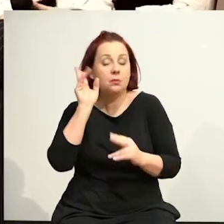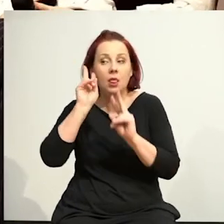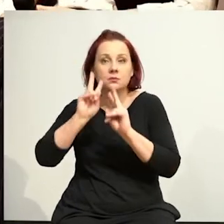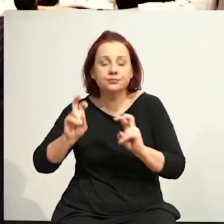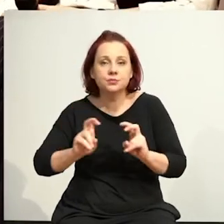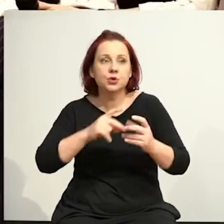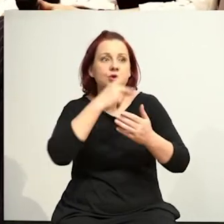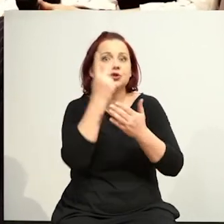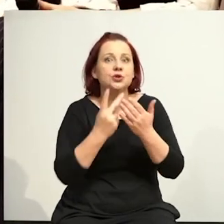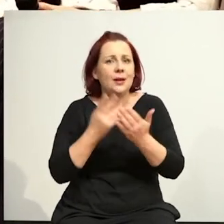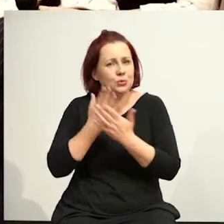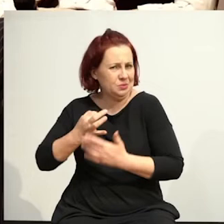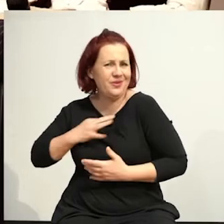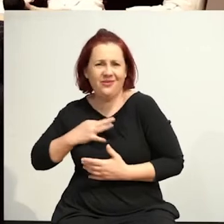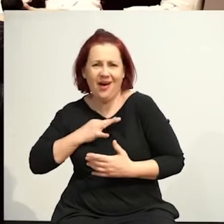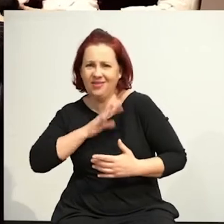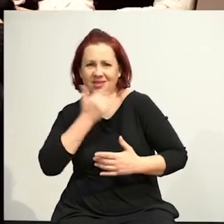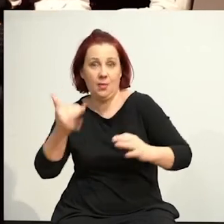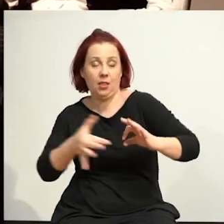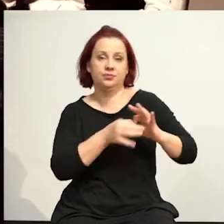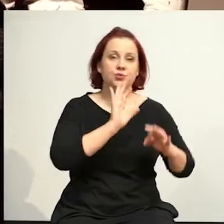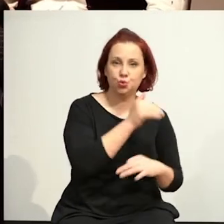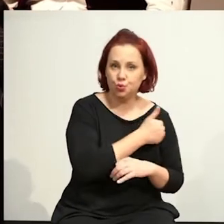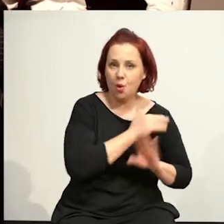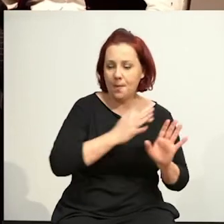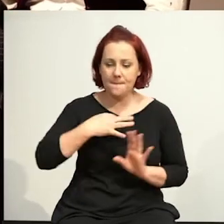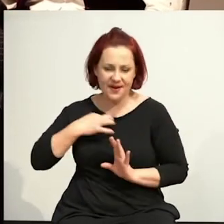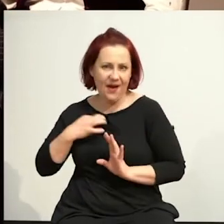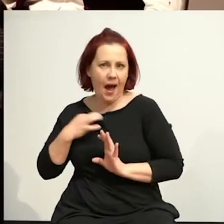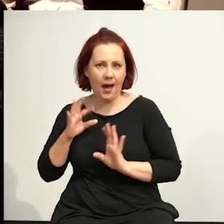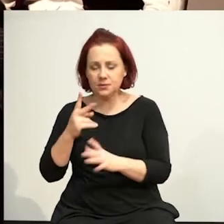czytać absolutnie prywatnie i dostrzegać